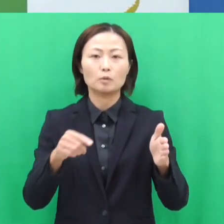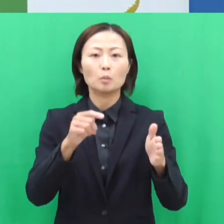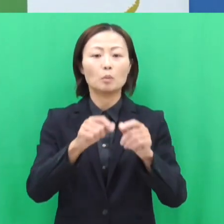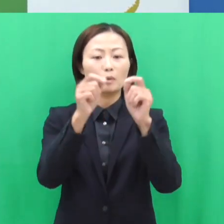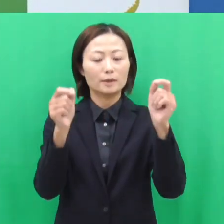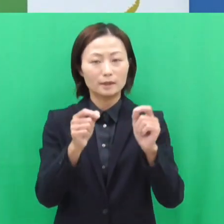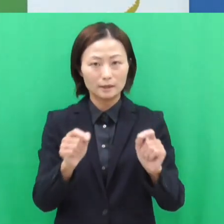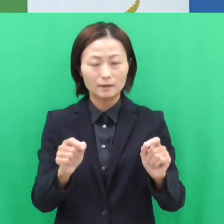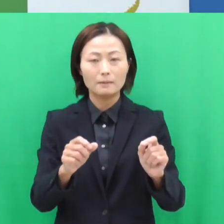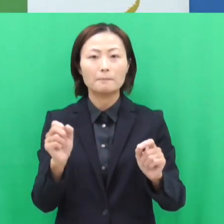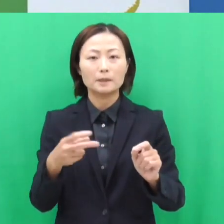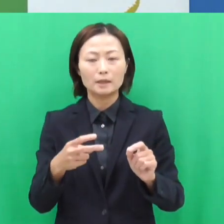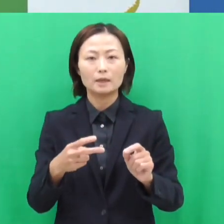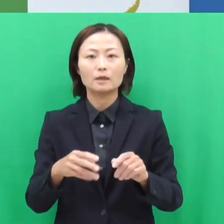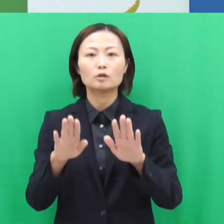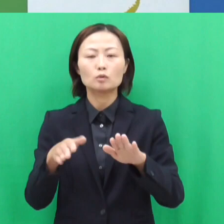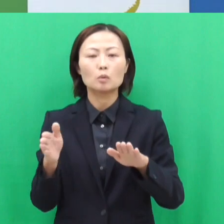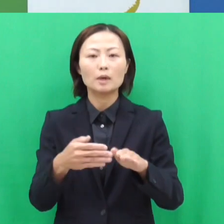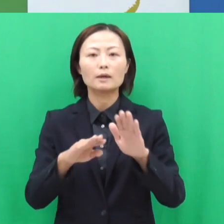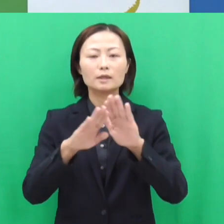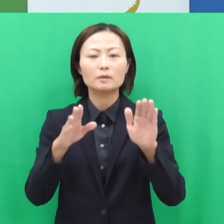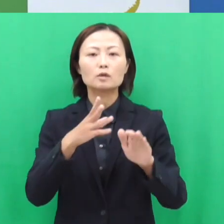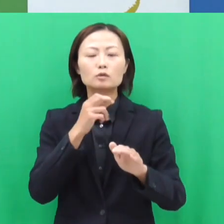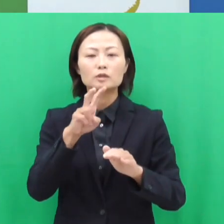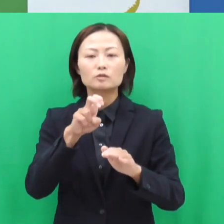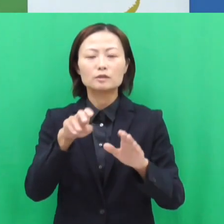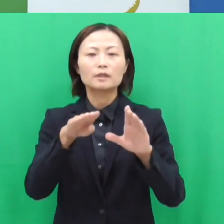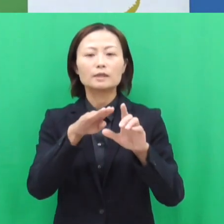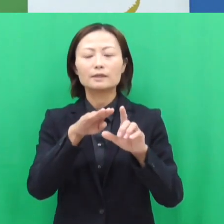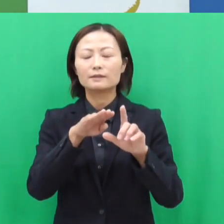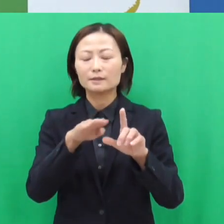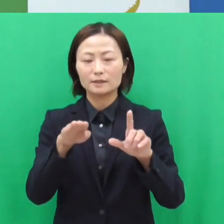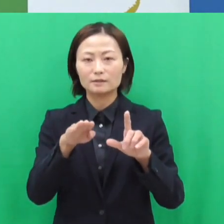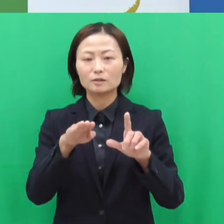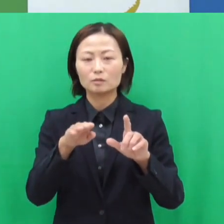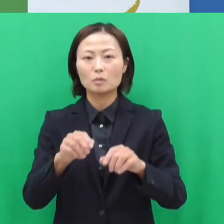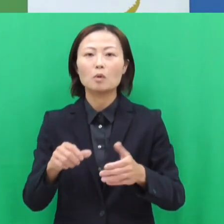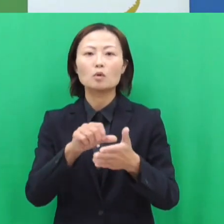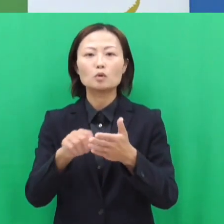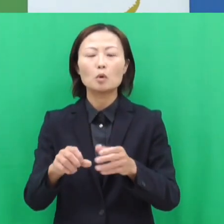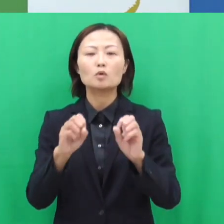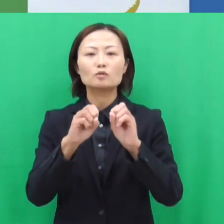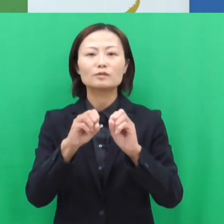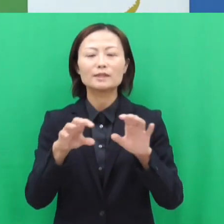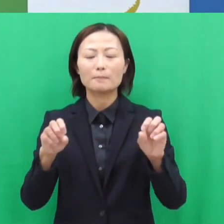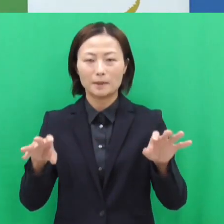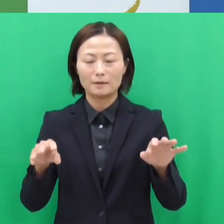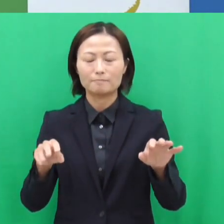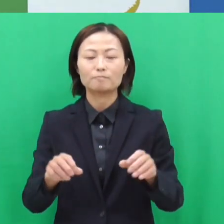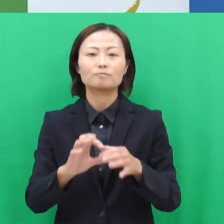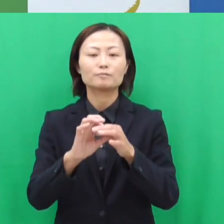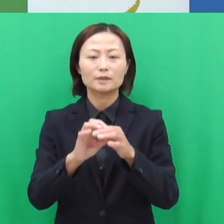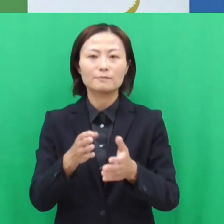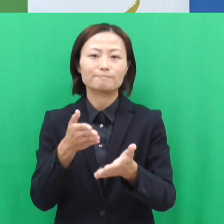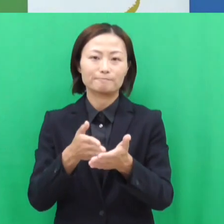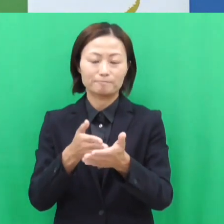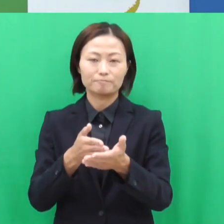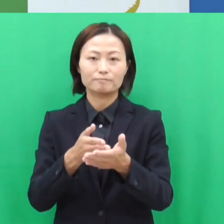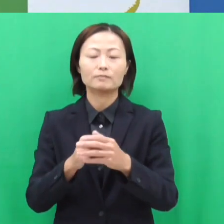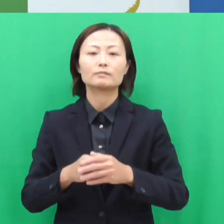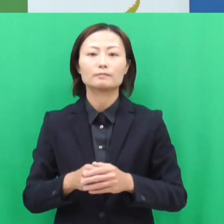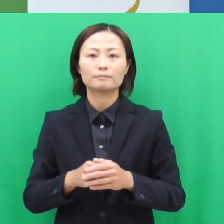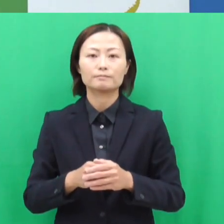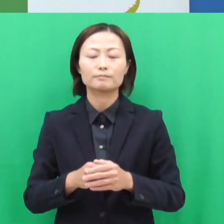から実施する20歳代の登録料300キャンペーンについてお知らせをいたしますまず1年間の実績になりますが